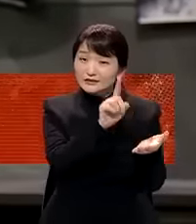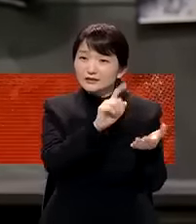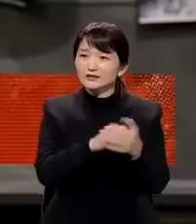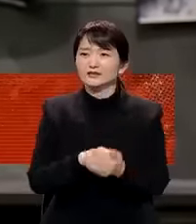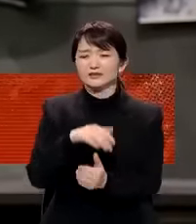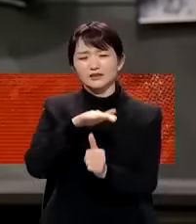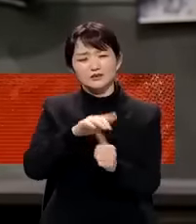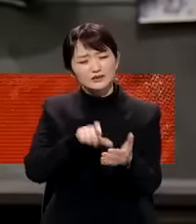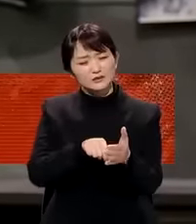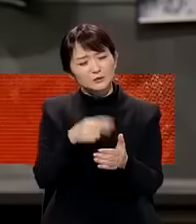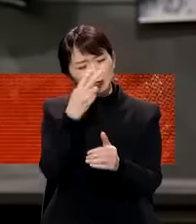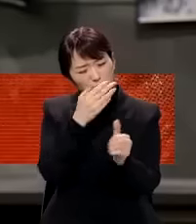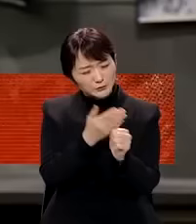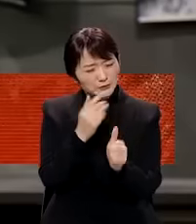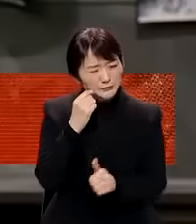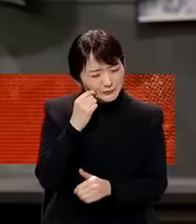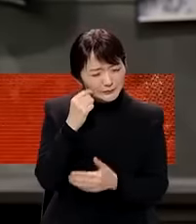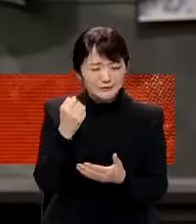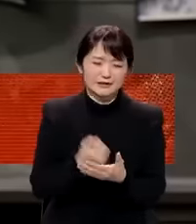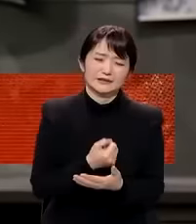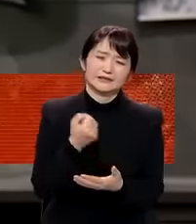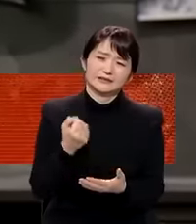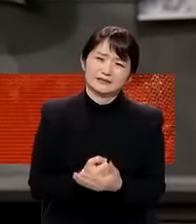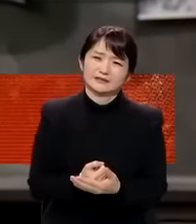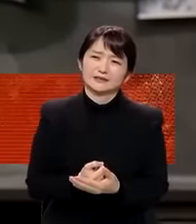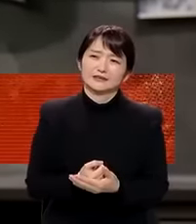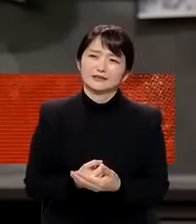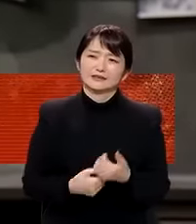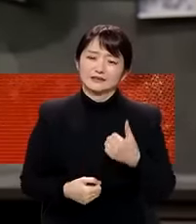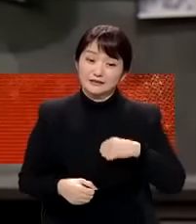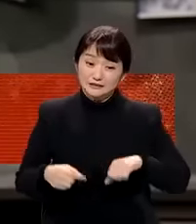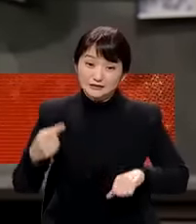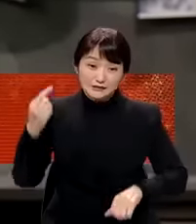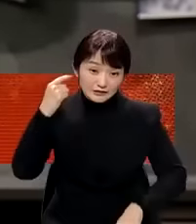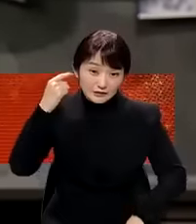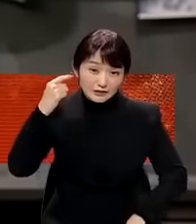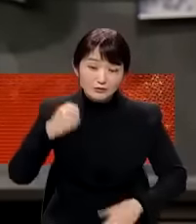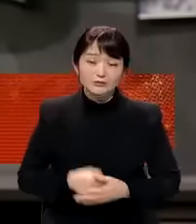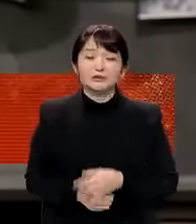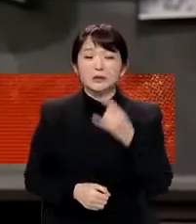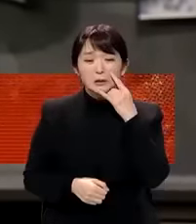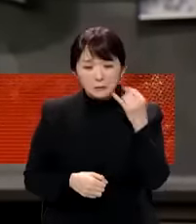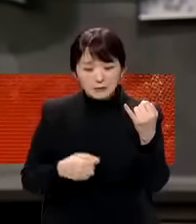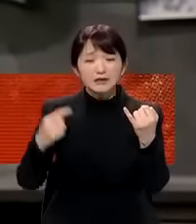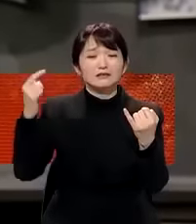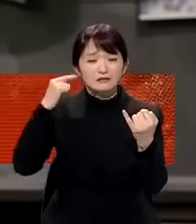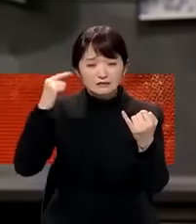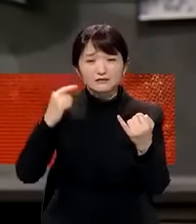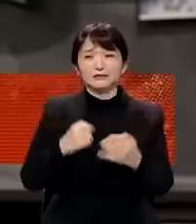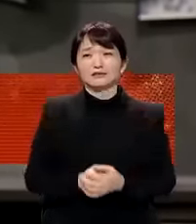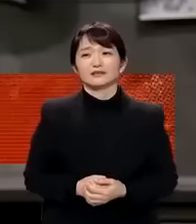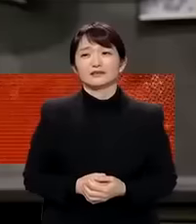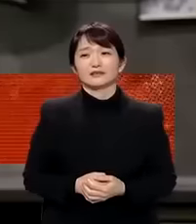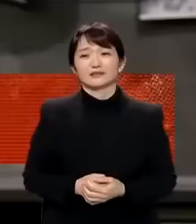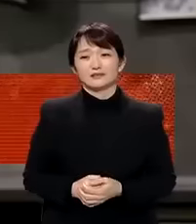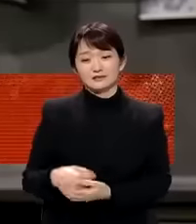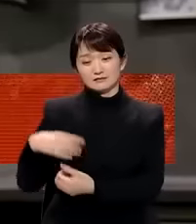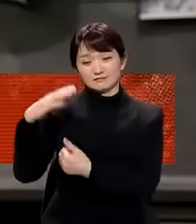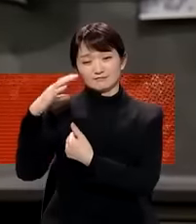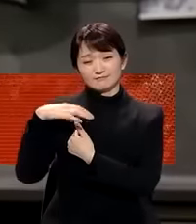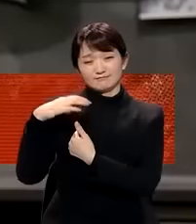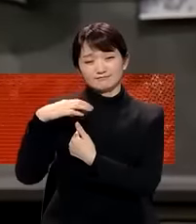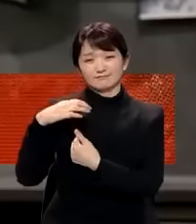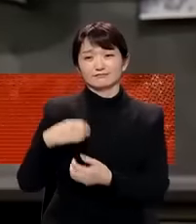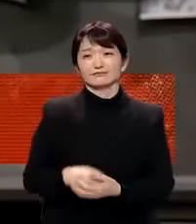많이 못했던 거 그부분에 대해서 아이한테도 얘기를 듣고 있고 또 애들 엄마한테도 그 어떤 핀잔을 좀 받고